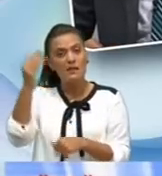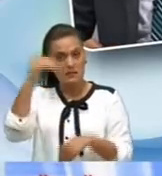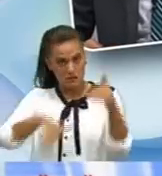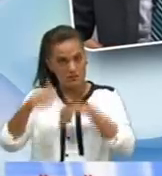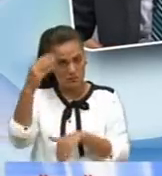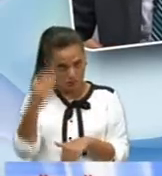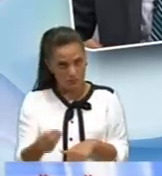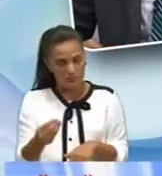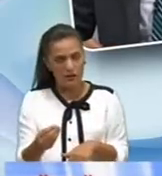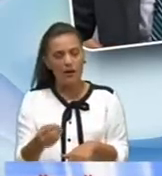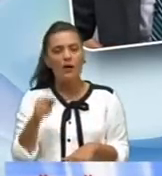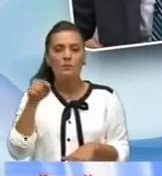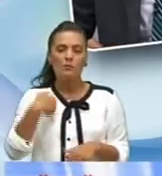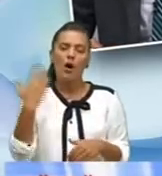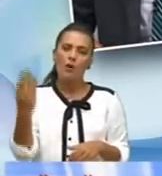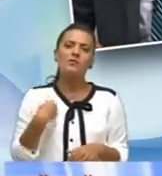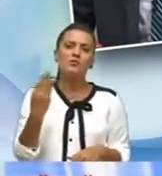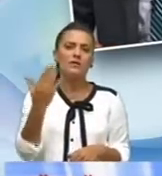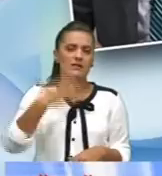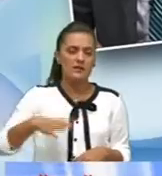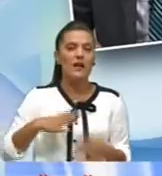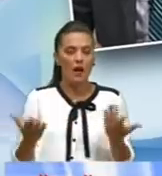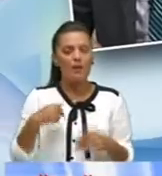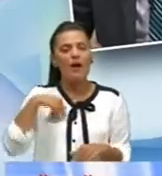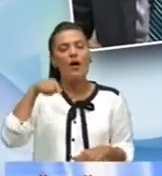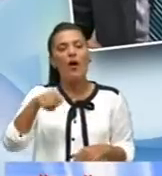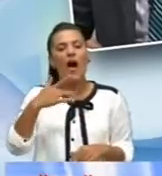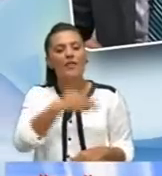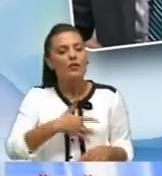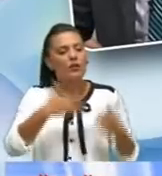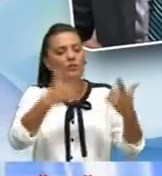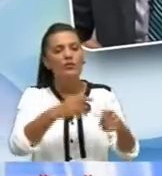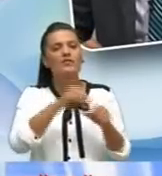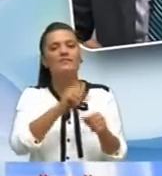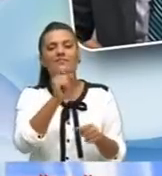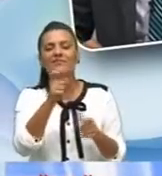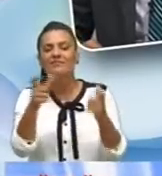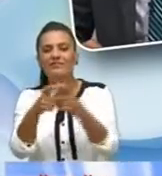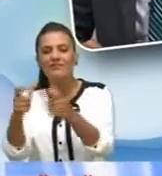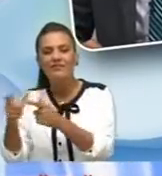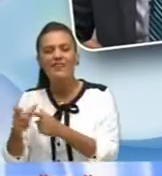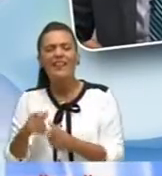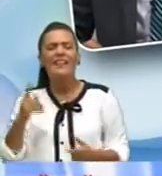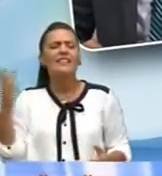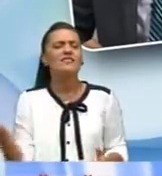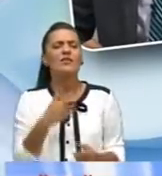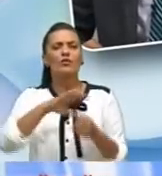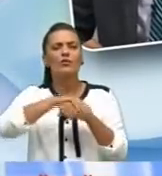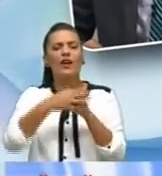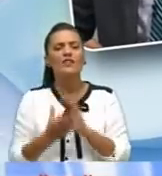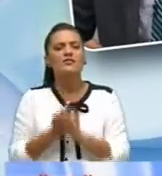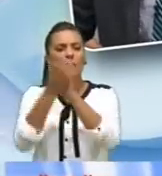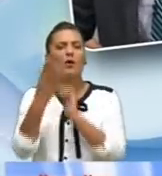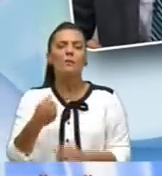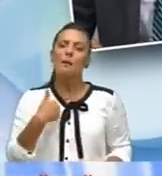konusu olursa olmasını arzu ederiz tabii ki. Hı hı. O zaman Anadolu'da, Taşra'da nice cevherler, nice dünya